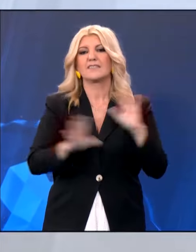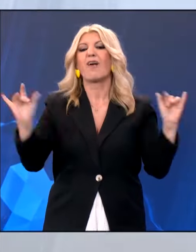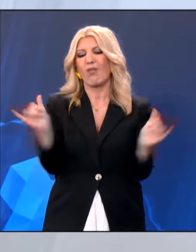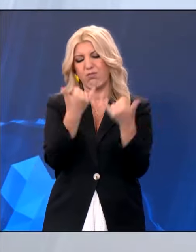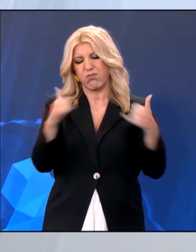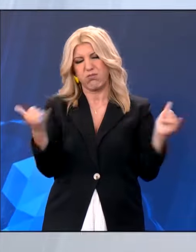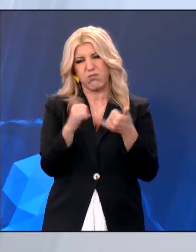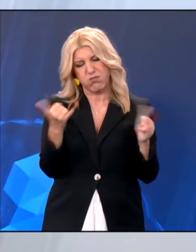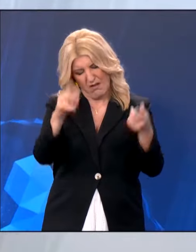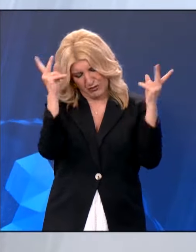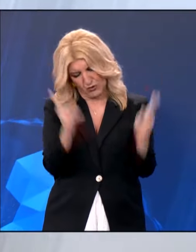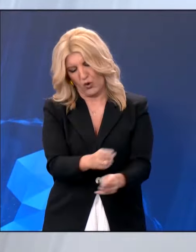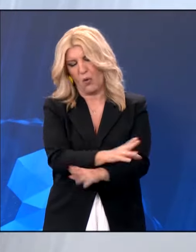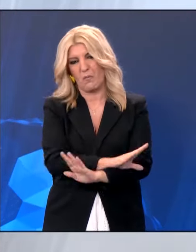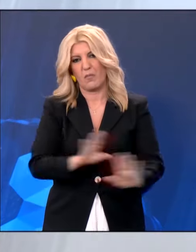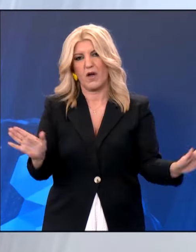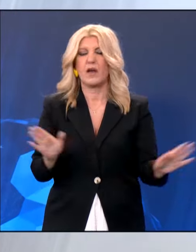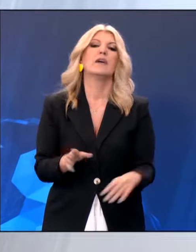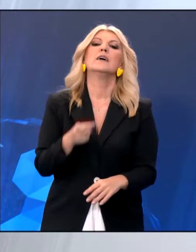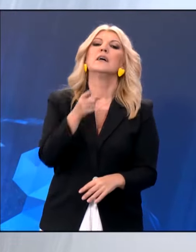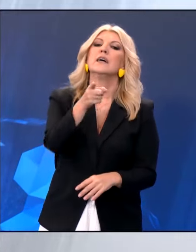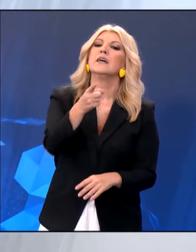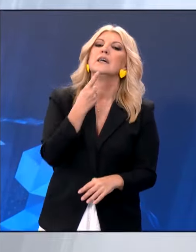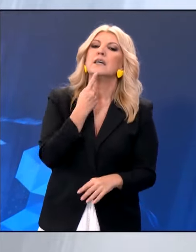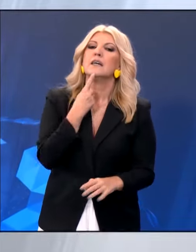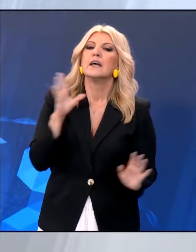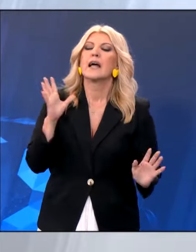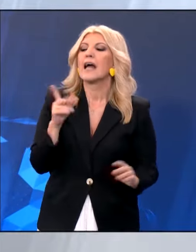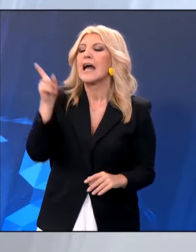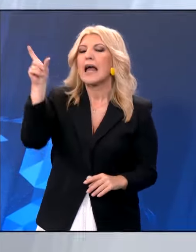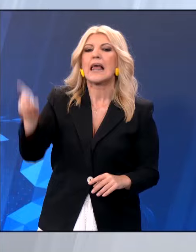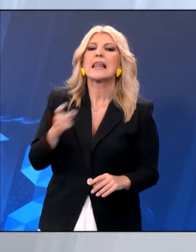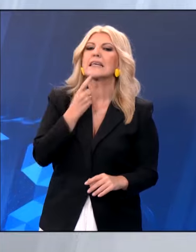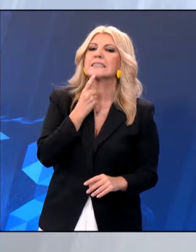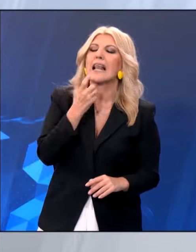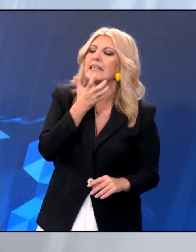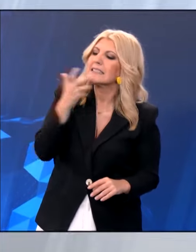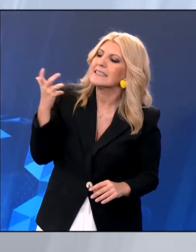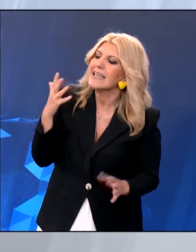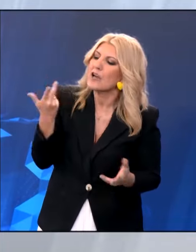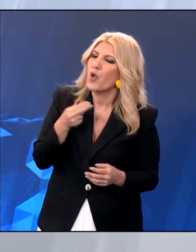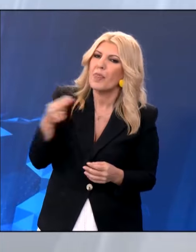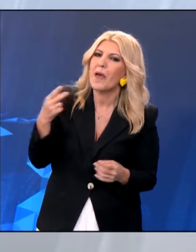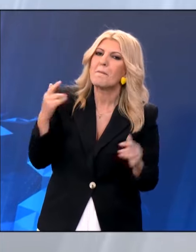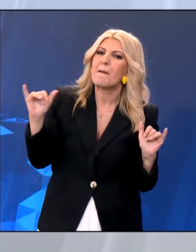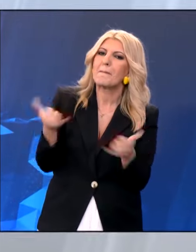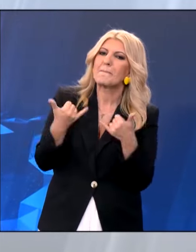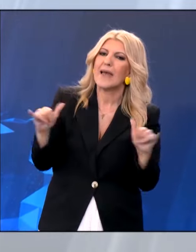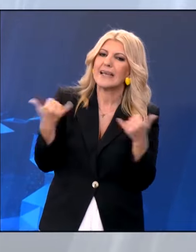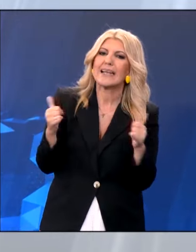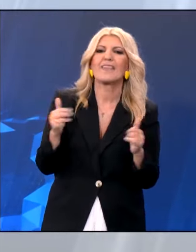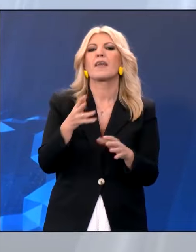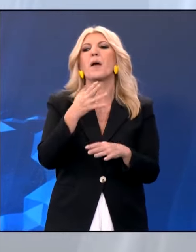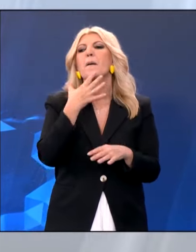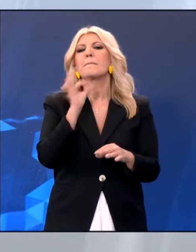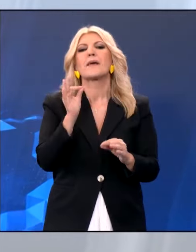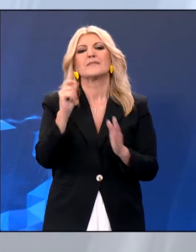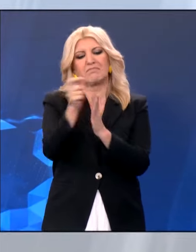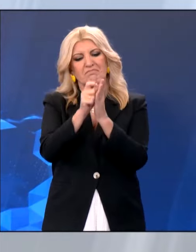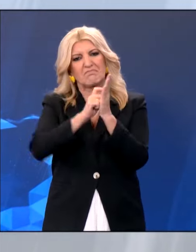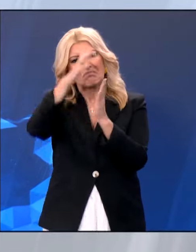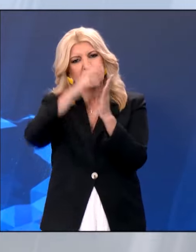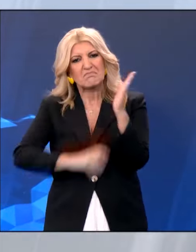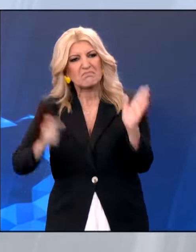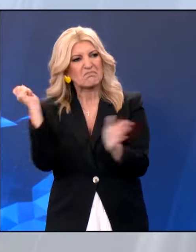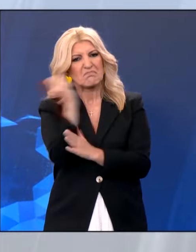παιχνίδια θεωρώ ότι εννοεί ο Στέφανος ο Κασελάκης τις επιστολές, τις διαρροές, τους κύκλους, τις